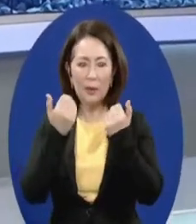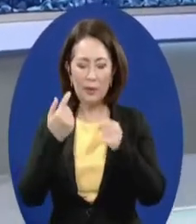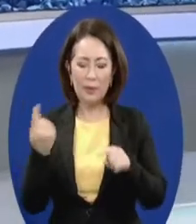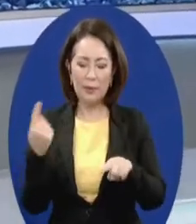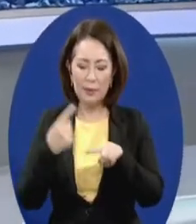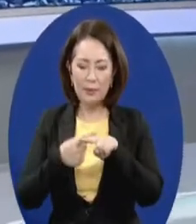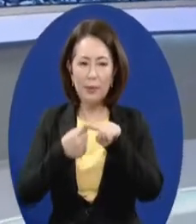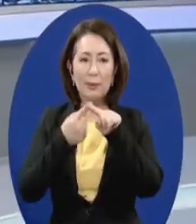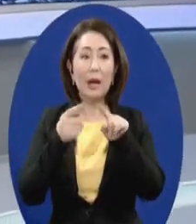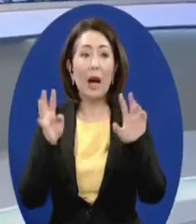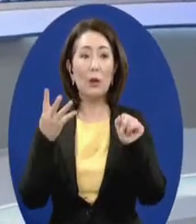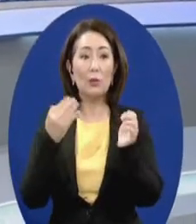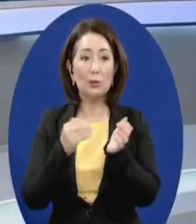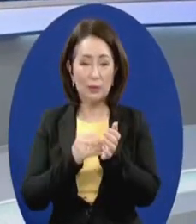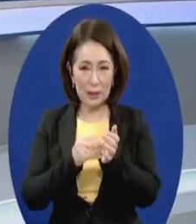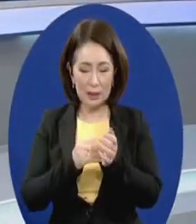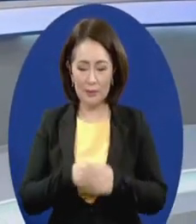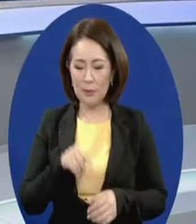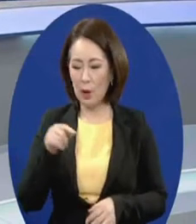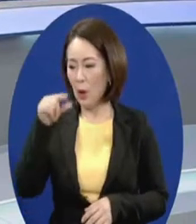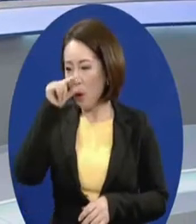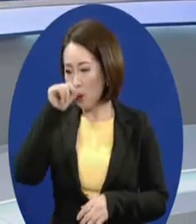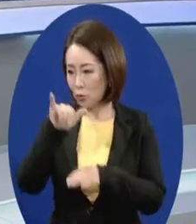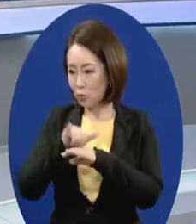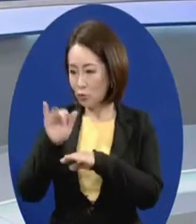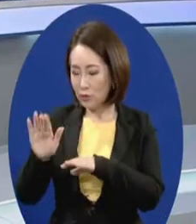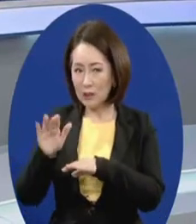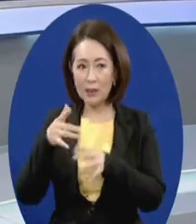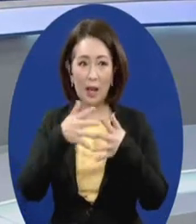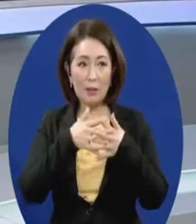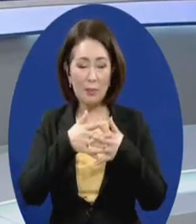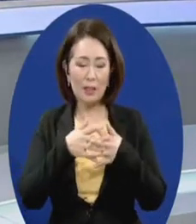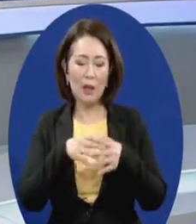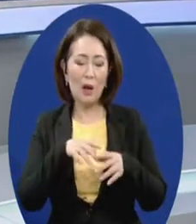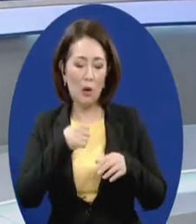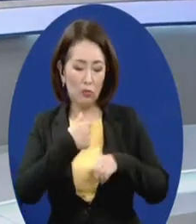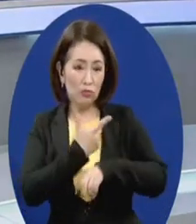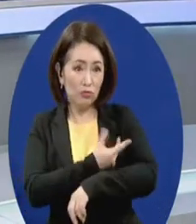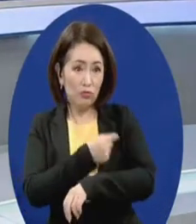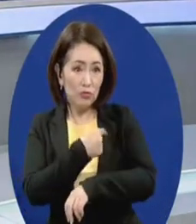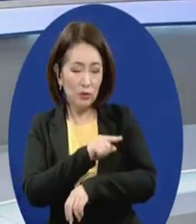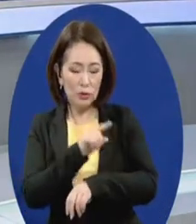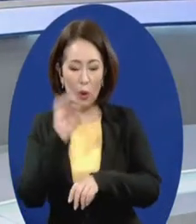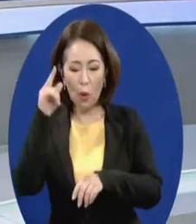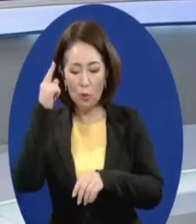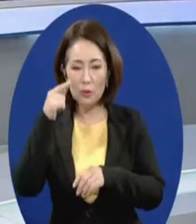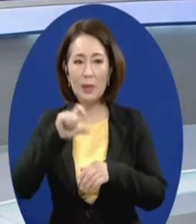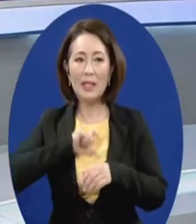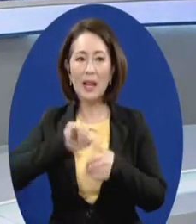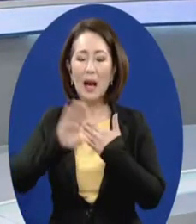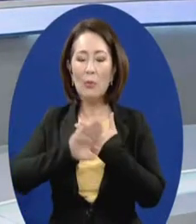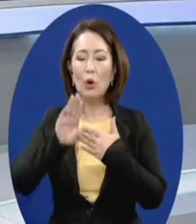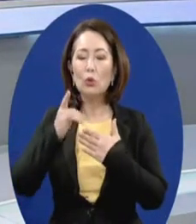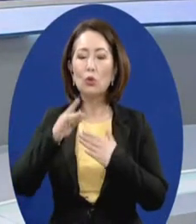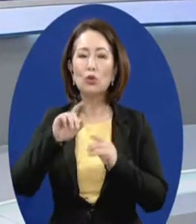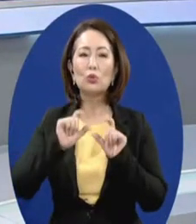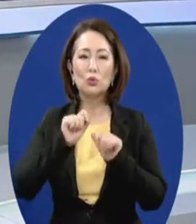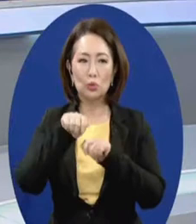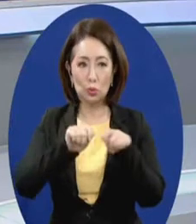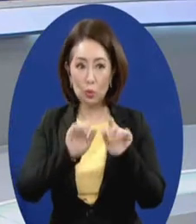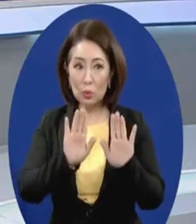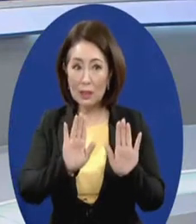дахин нэмэгдэжээ. Оросын холбооны улс, Америкийн нийцэн улс коронавирусын эсрэг вакцины оюуны өмчийн эрхийн хамгаалалтыг төр цуцлах